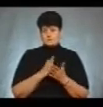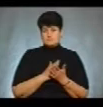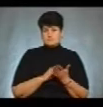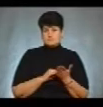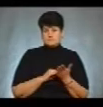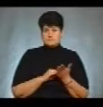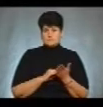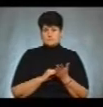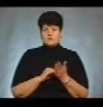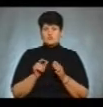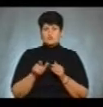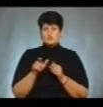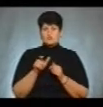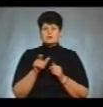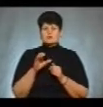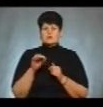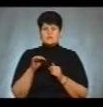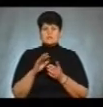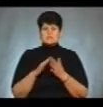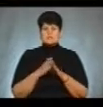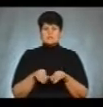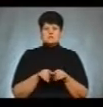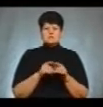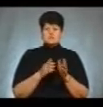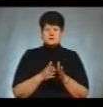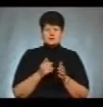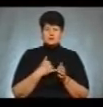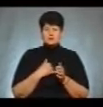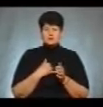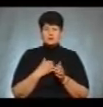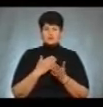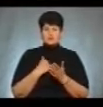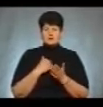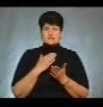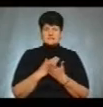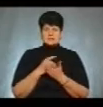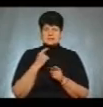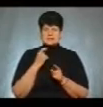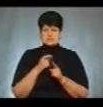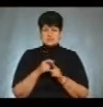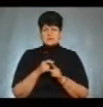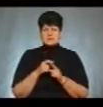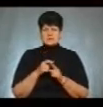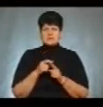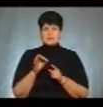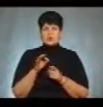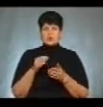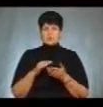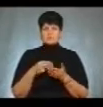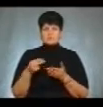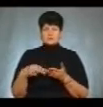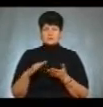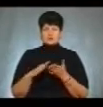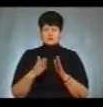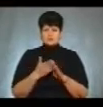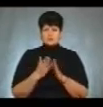дорозі Шумляни-Слов'ятин ситуація виглядає таким чином у нас. У нас є звіти про укладений договір, знову таки, які